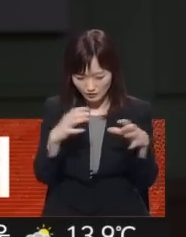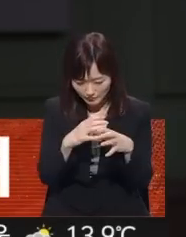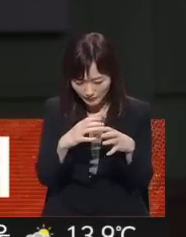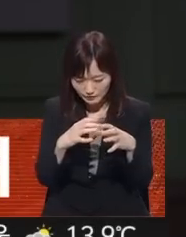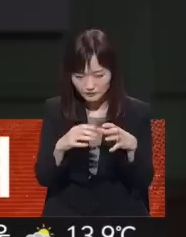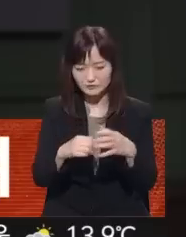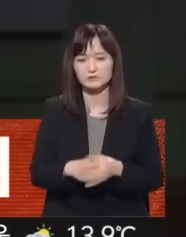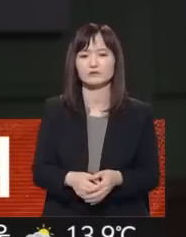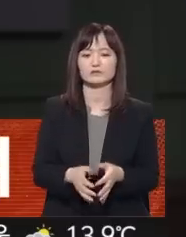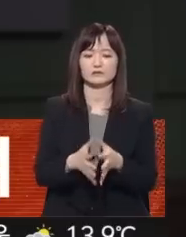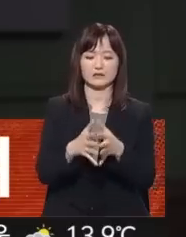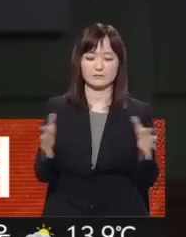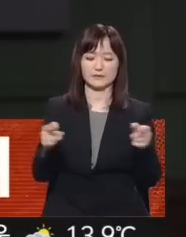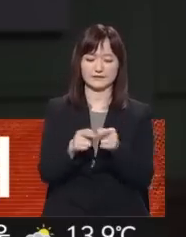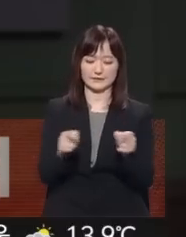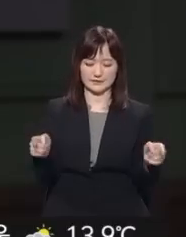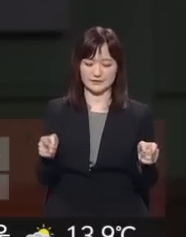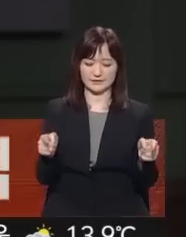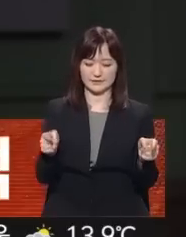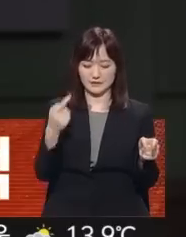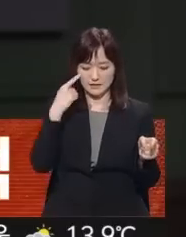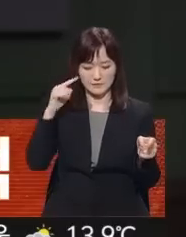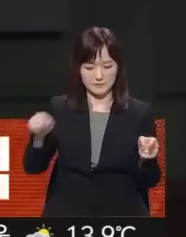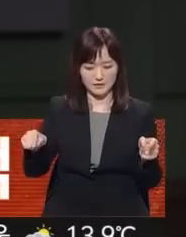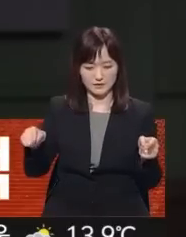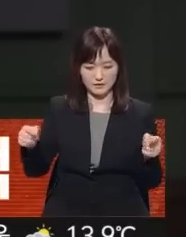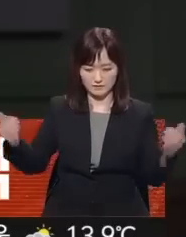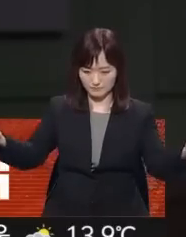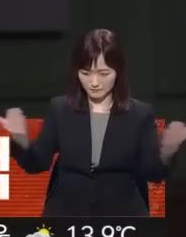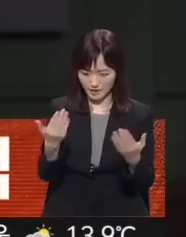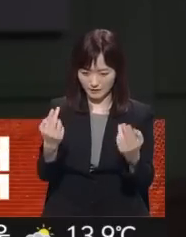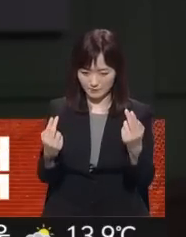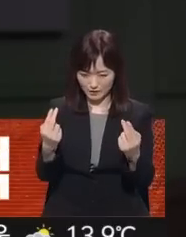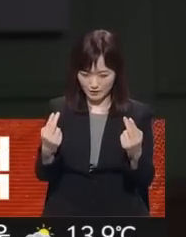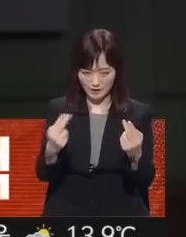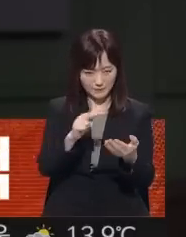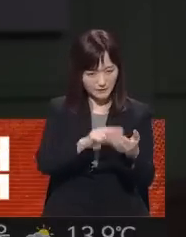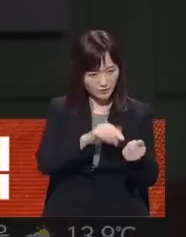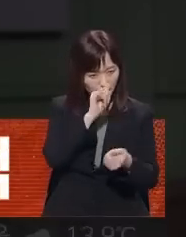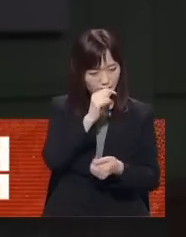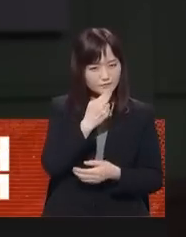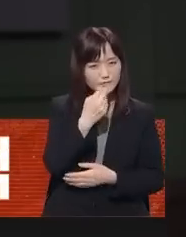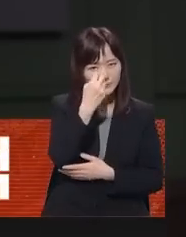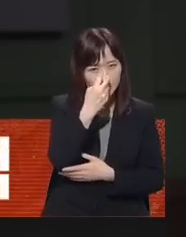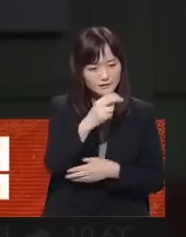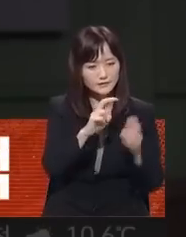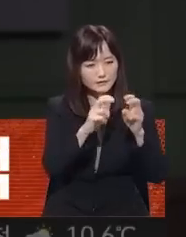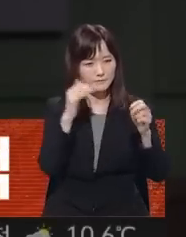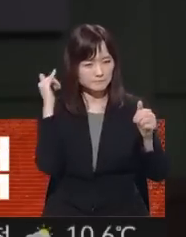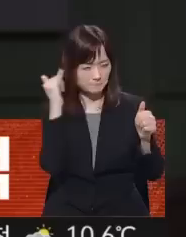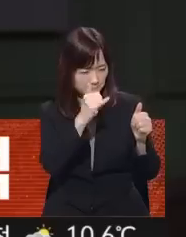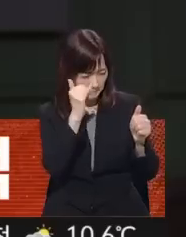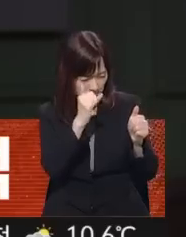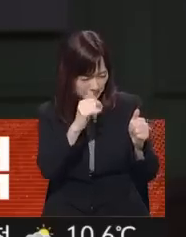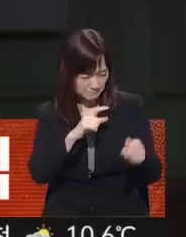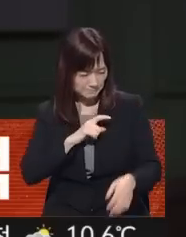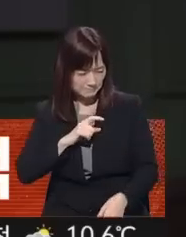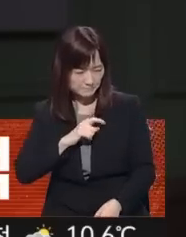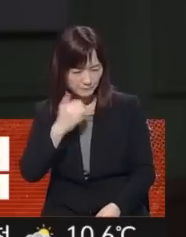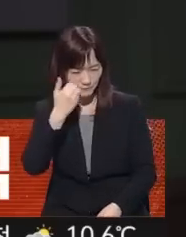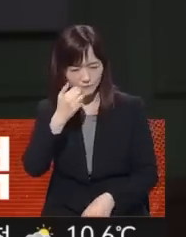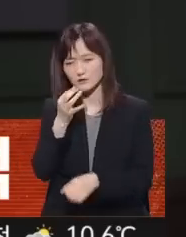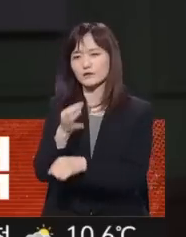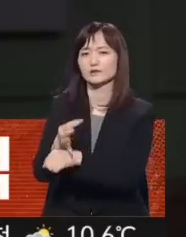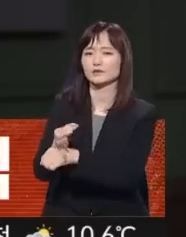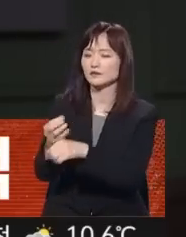아파트 1층에서 발견한 쇠구슬과 같은 것을 파는지를 다 추적을 한 겁니다이 업체들의 일일이 다 전화를 걸어서 의심세대원 중에 누가